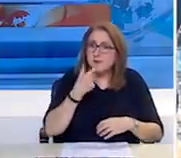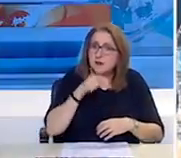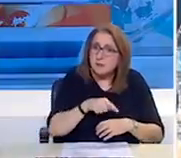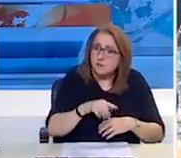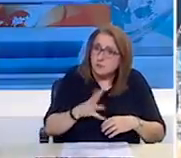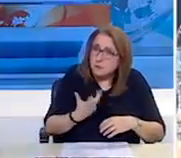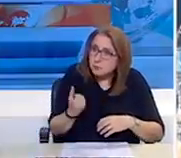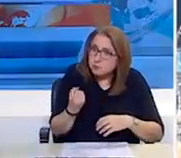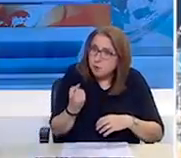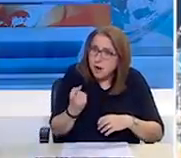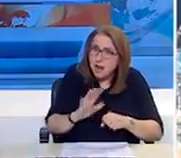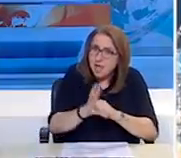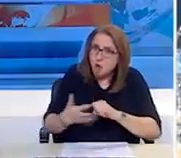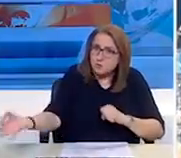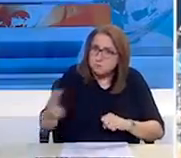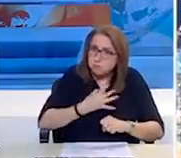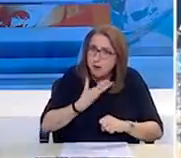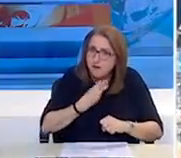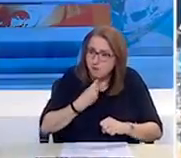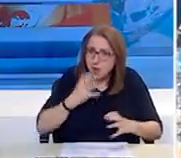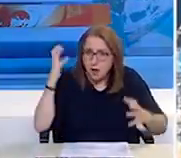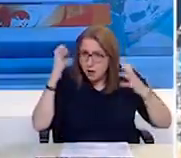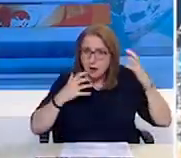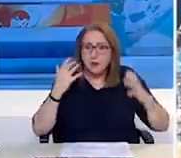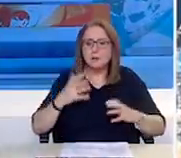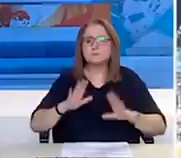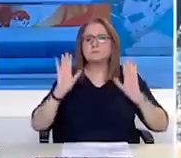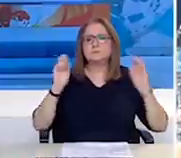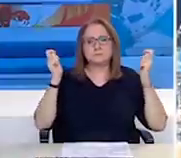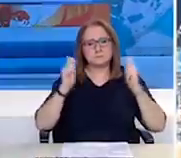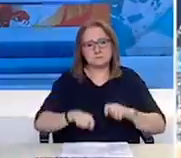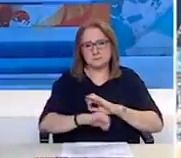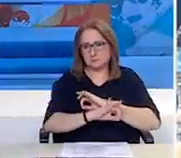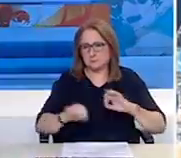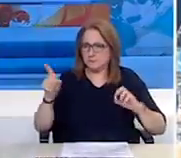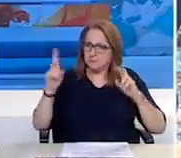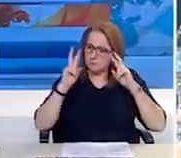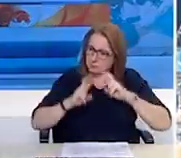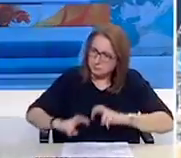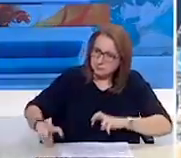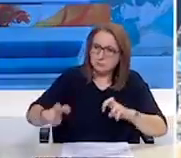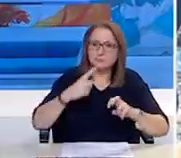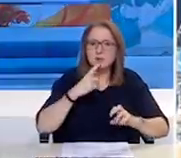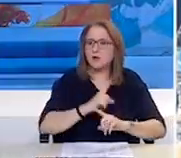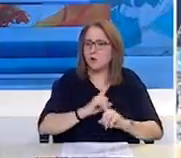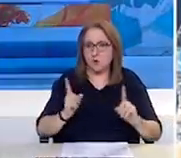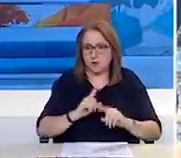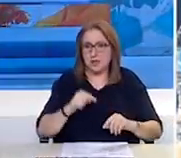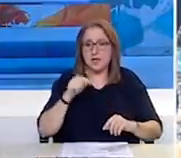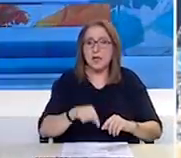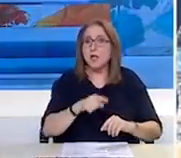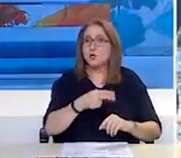αυτά. Έχουν ιδιαίτερη σημασία, γιατί από επιστημονικούς κύκλους φαίνεται πως το απαγορευτικό, το